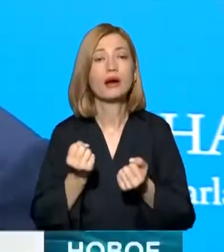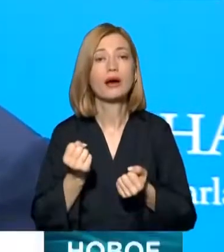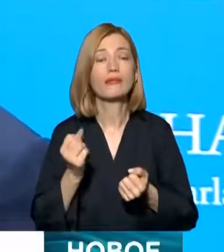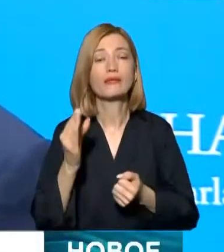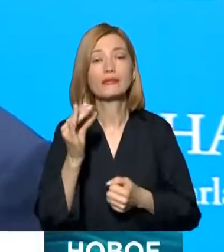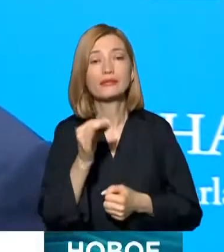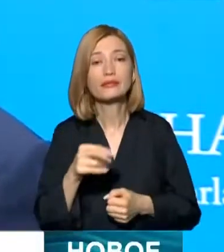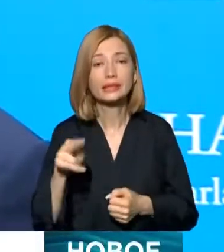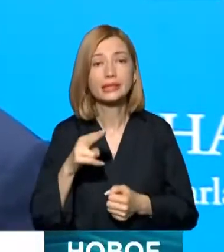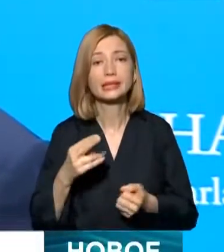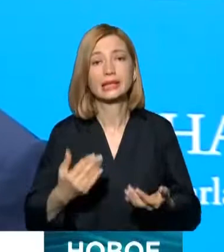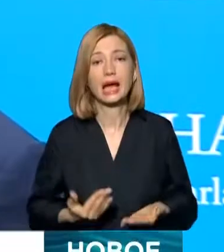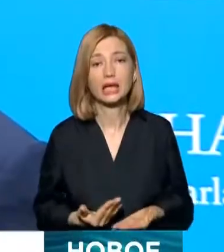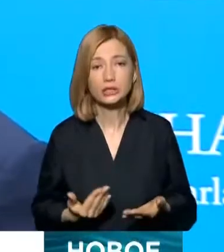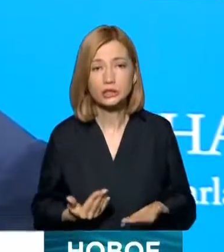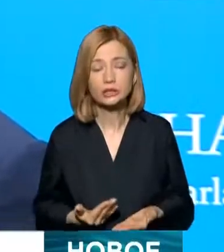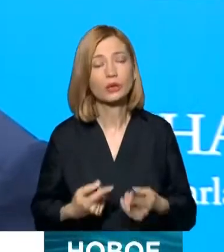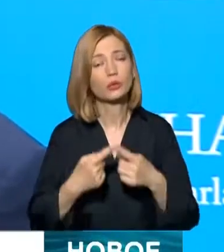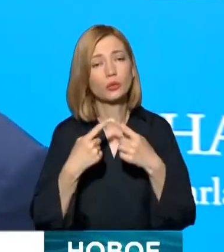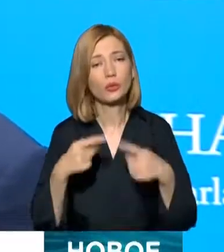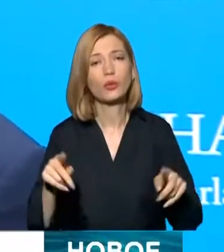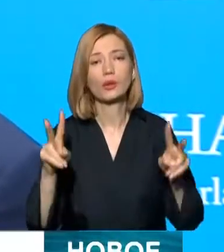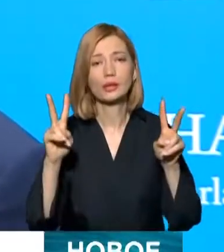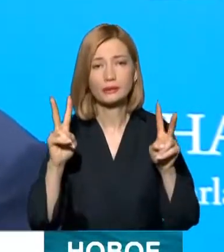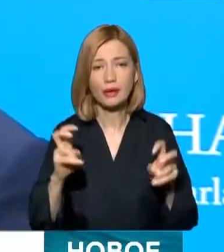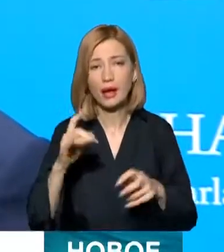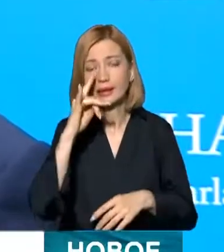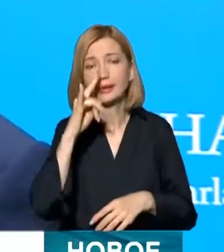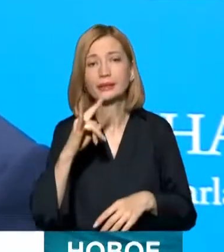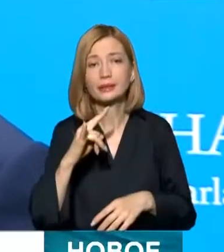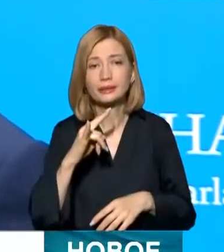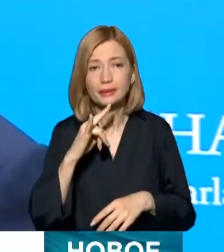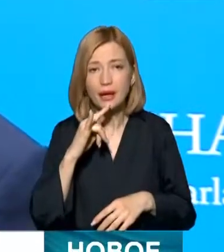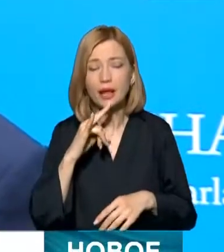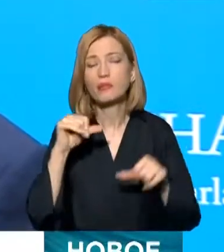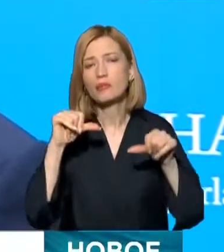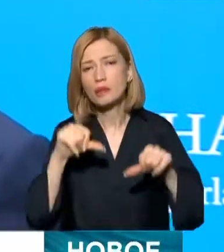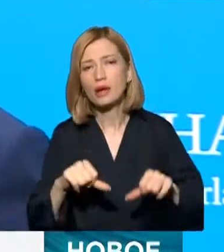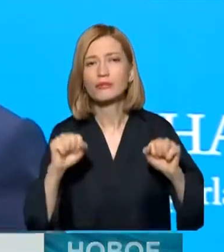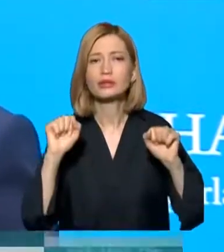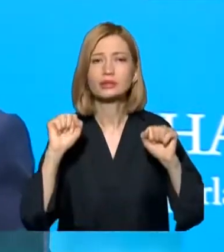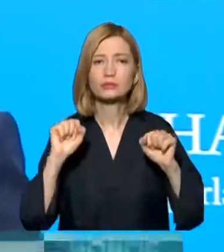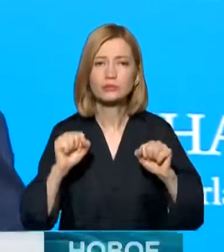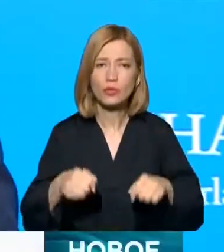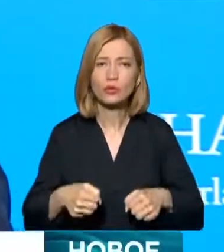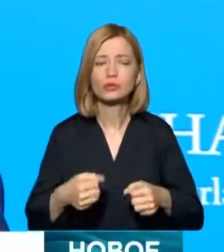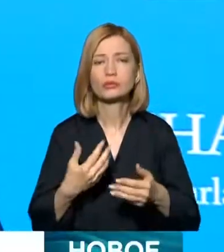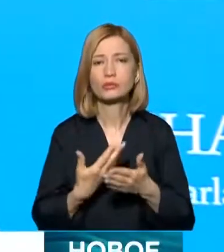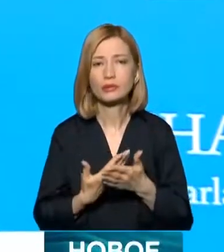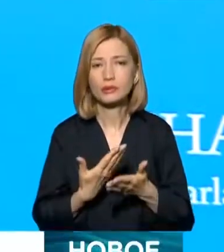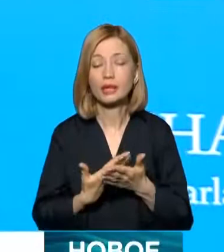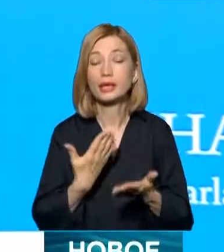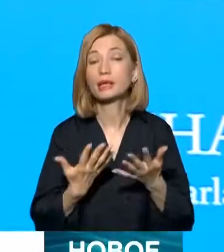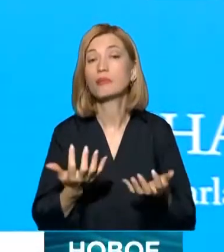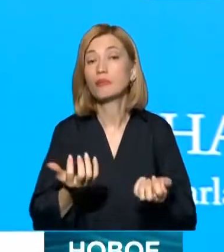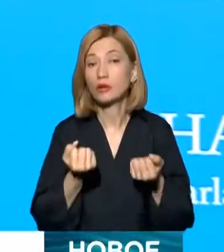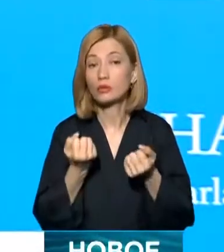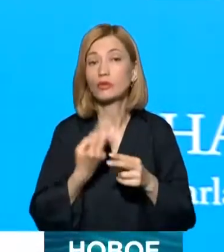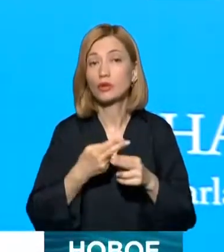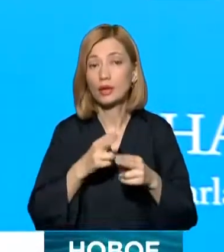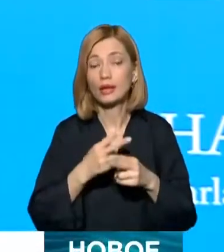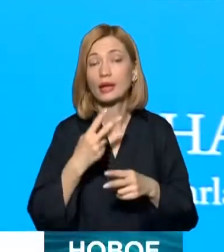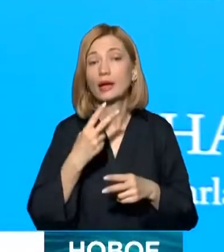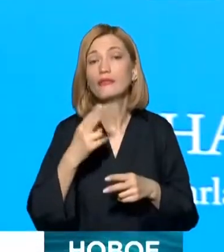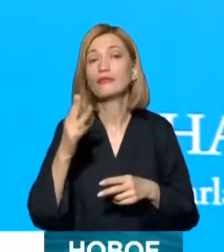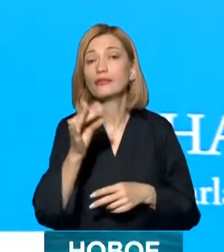это уже другая категория. Вид на жительство в Казахстане, который дает какие-то права, возможности. Вот для того, чтобы получить вид на